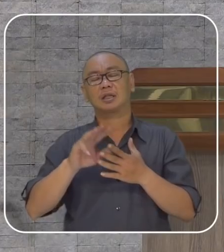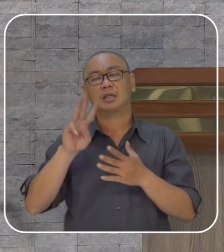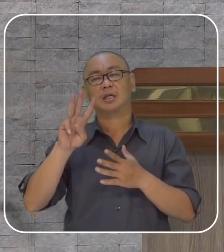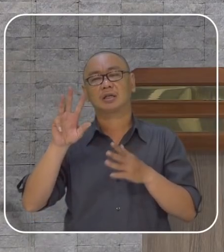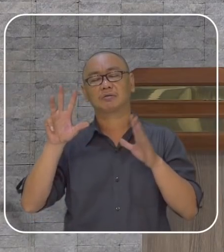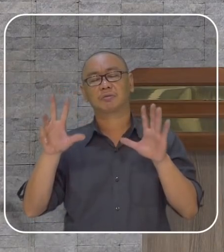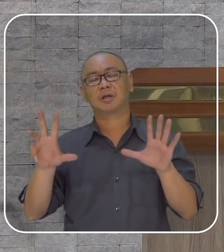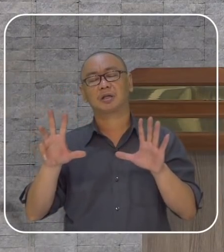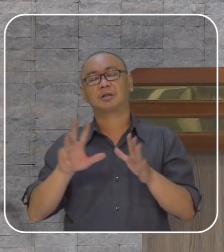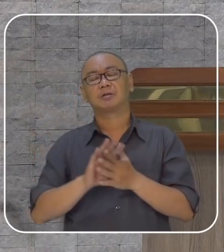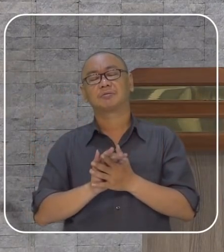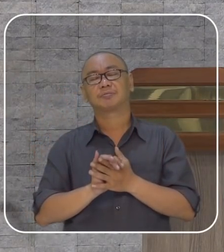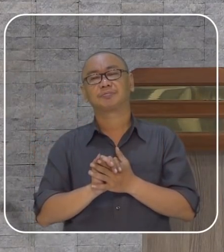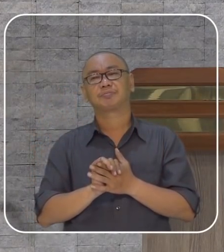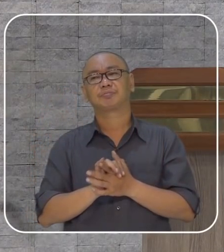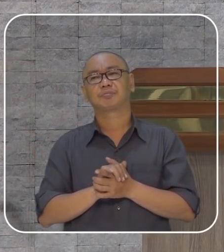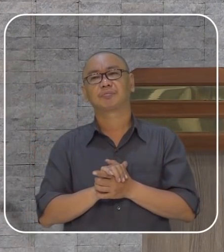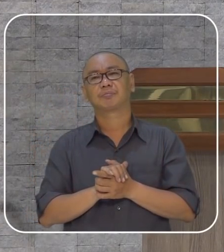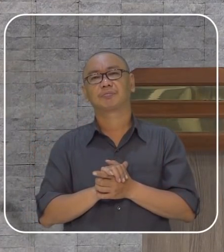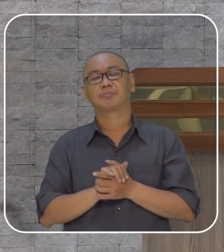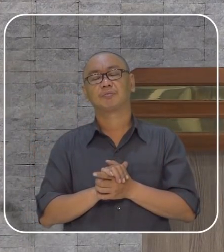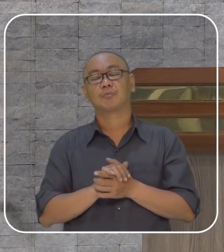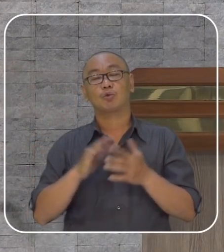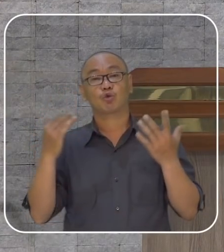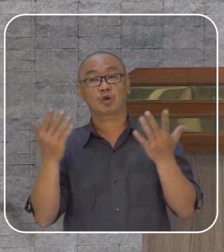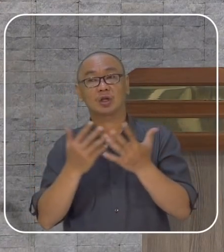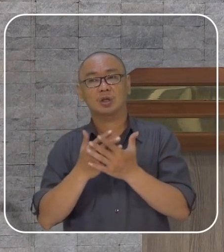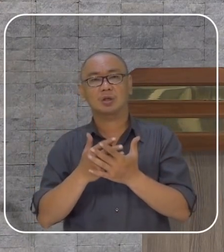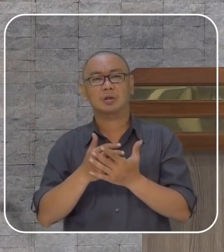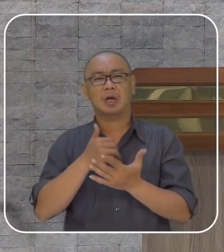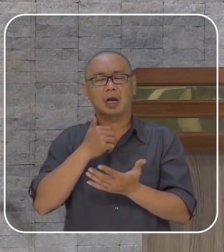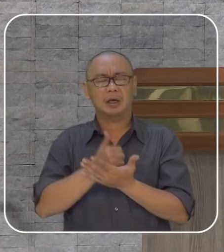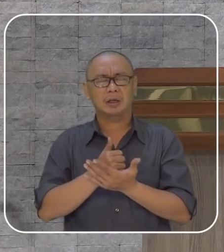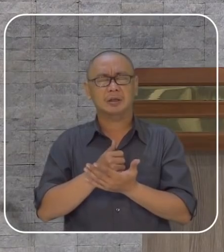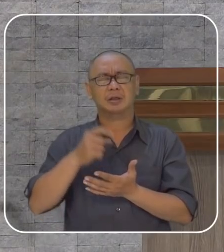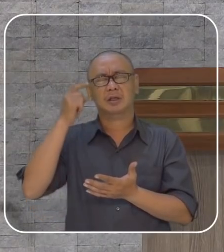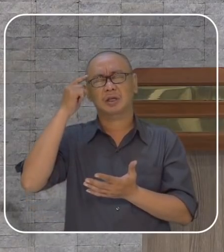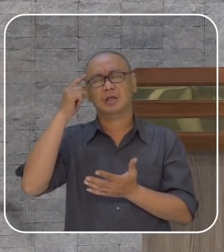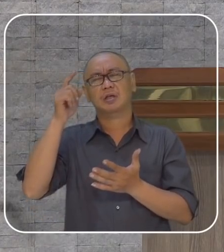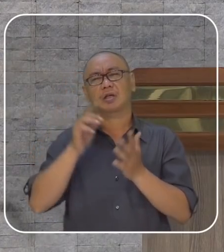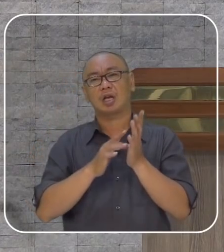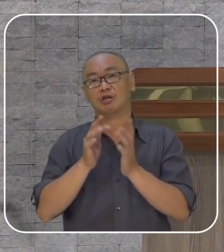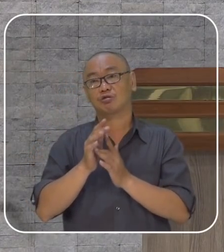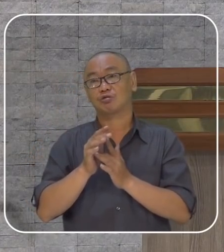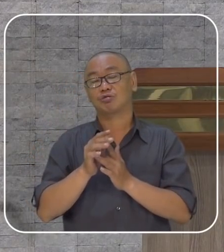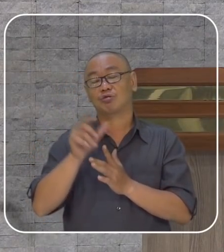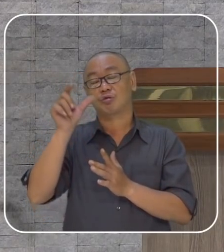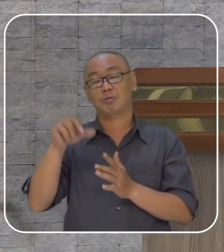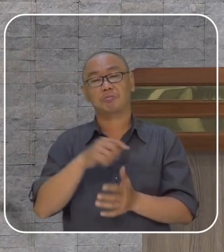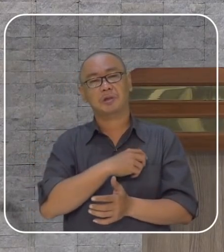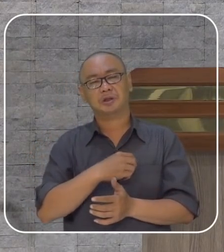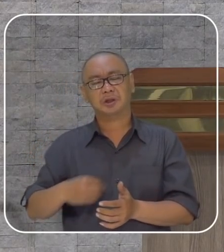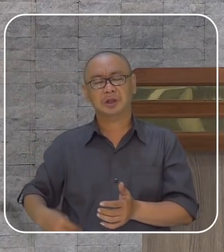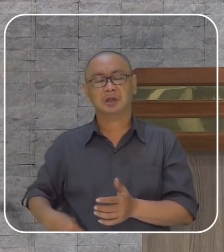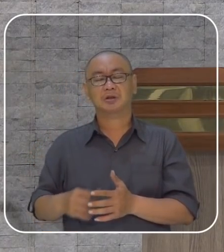aku. Nah, dengan demikian para murid lebih yakin dan percaya bahwa Yesus sebenarnya Sang Mesias.